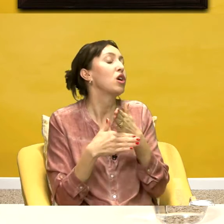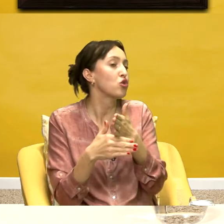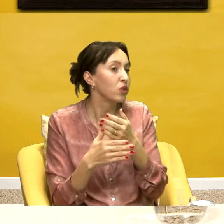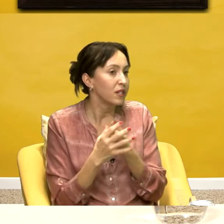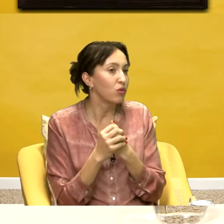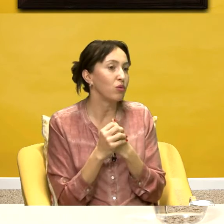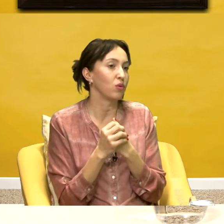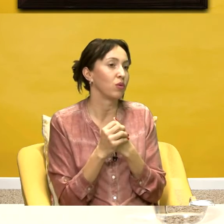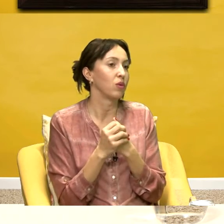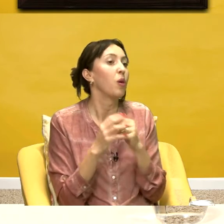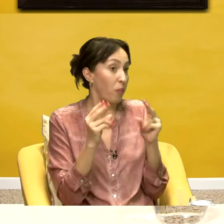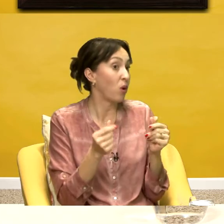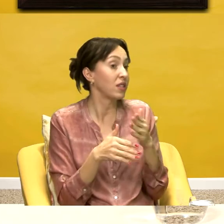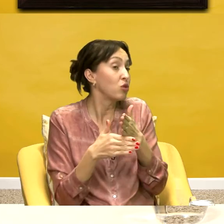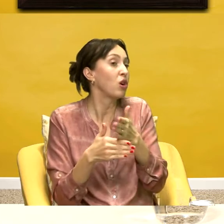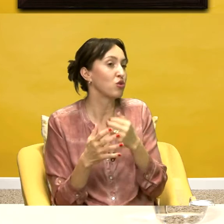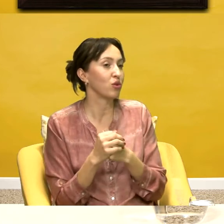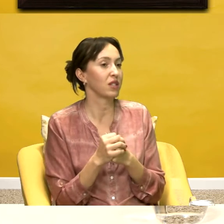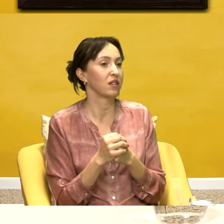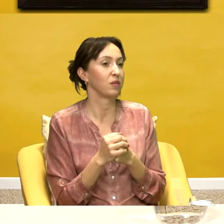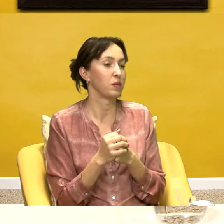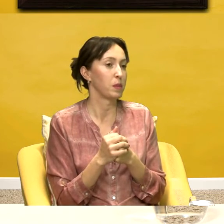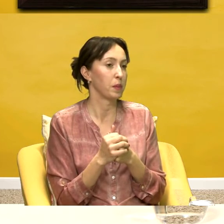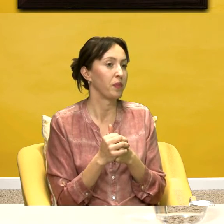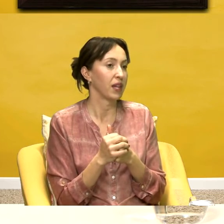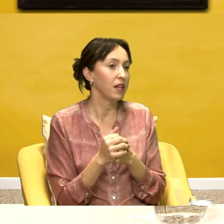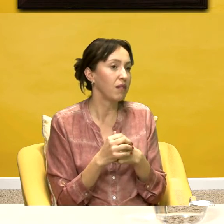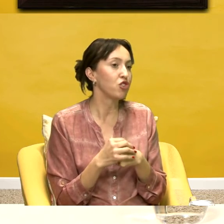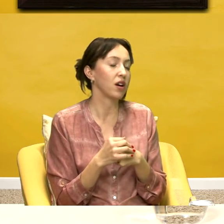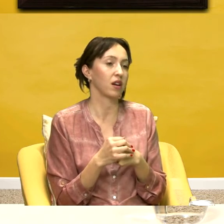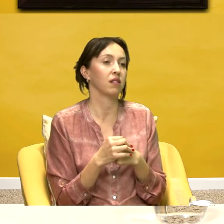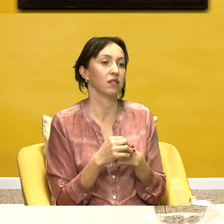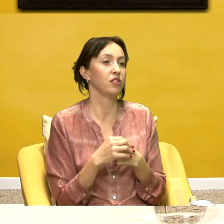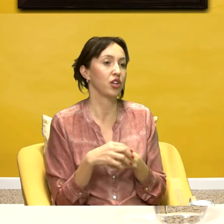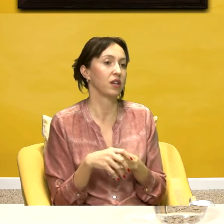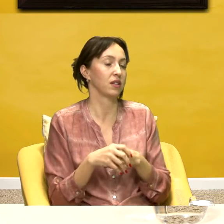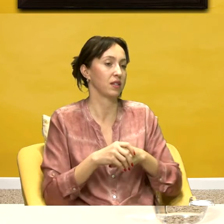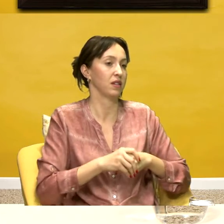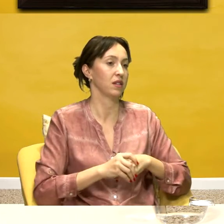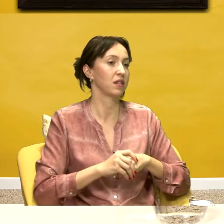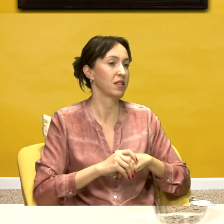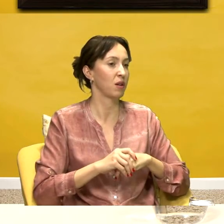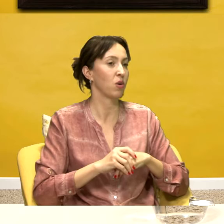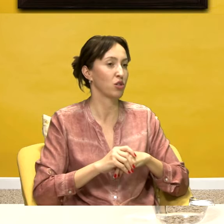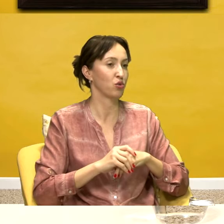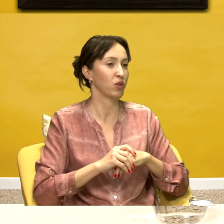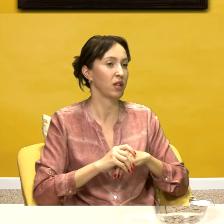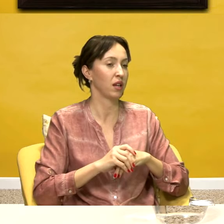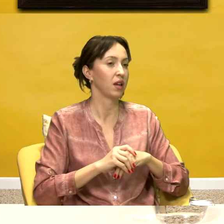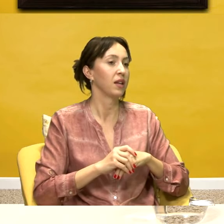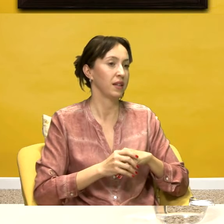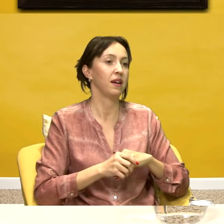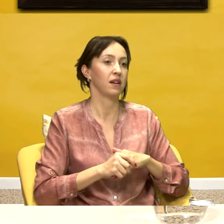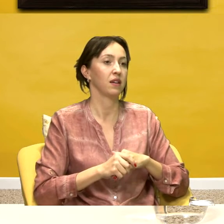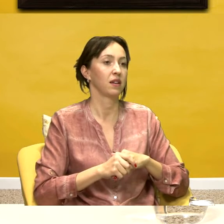Dar cum o ajuți tu? Poți să o ajuți? Ea încearcă să o